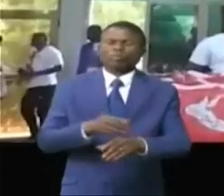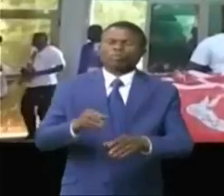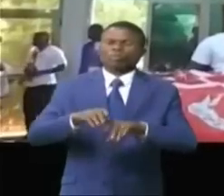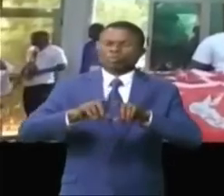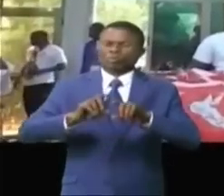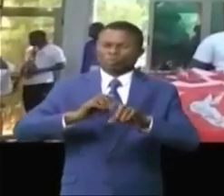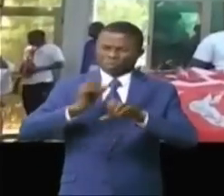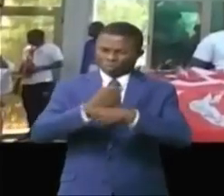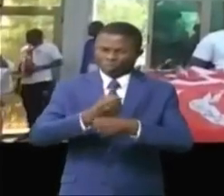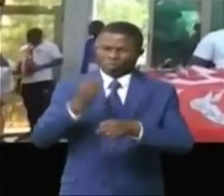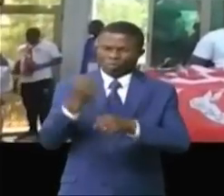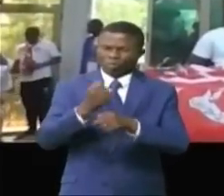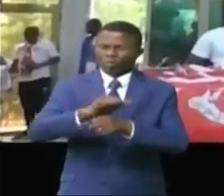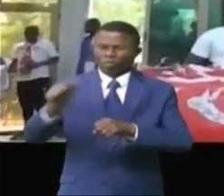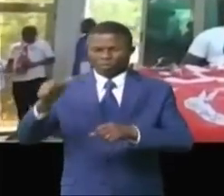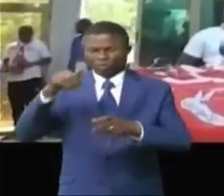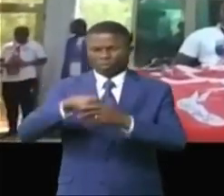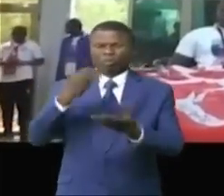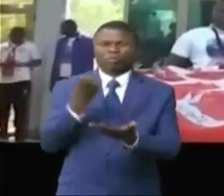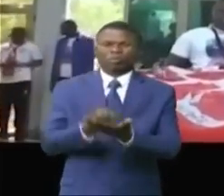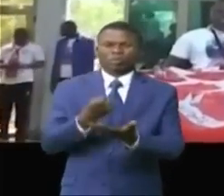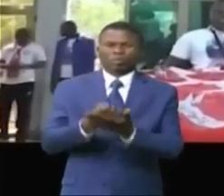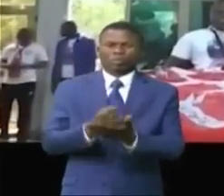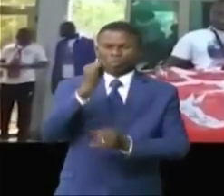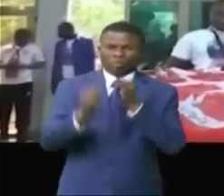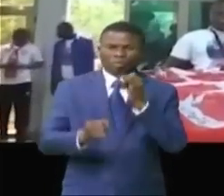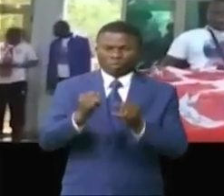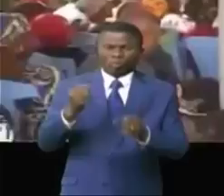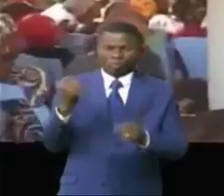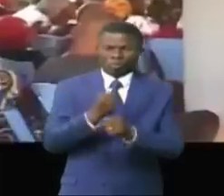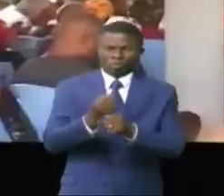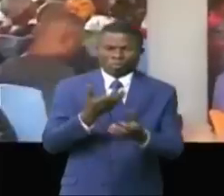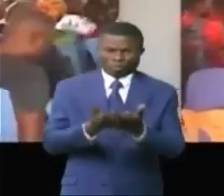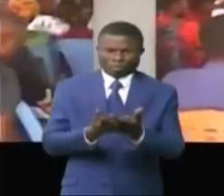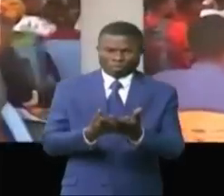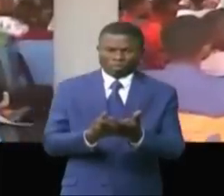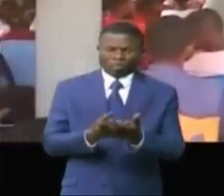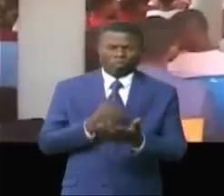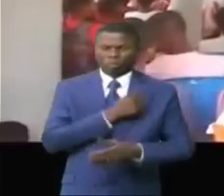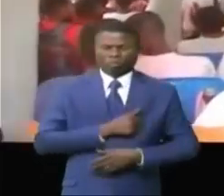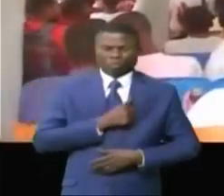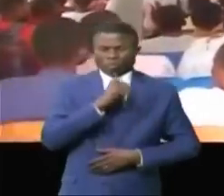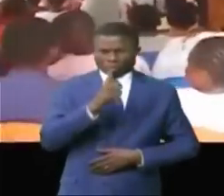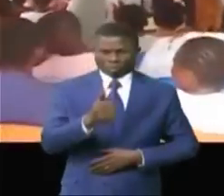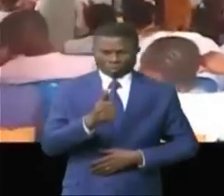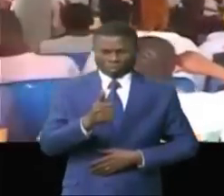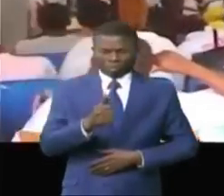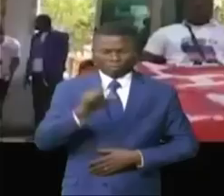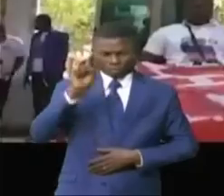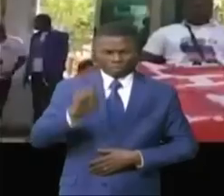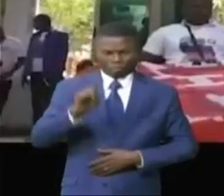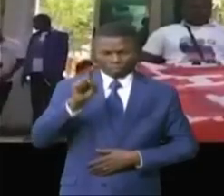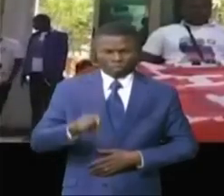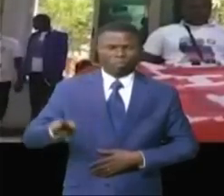en carte à l'économie. Quand on a pour ça, il faut répéter ça. Il faut